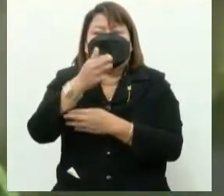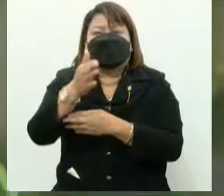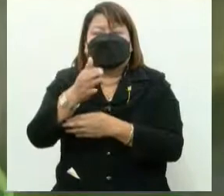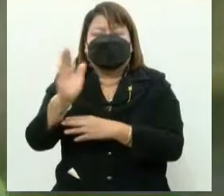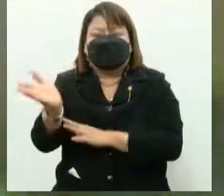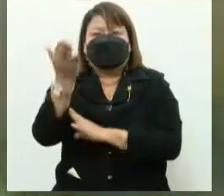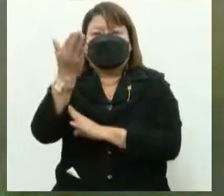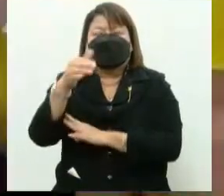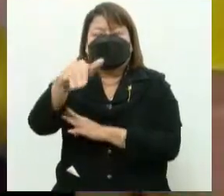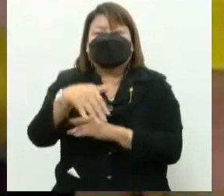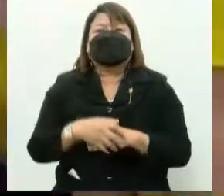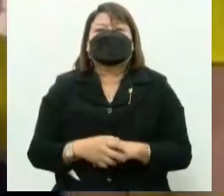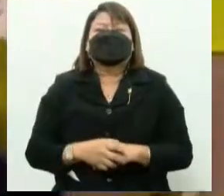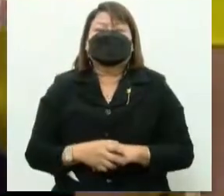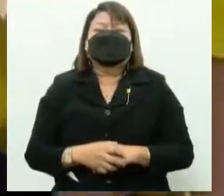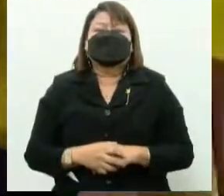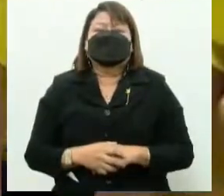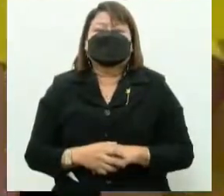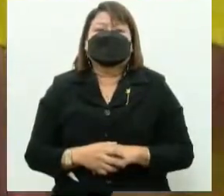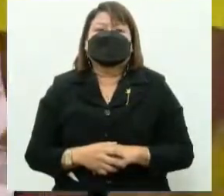นเย็นค่ะ